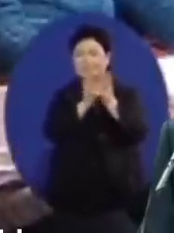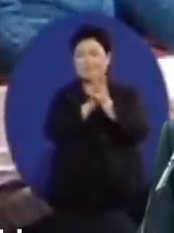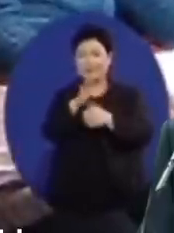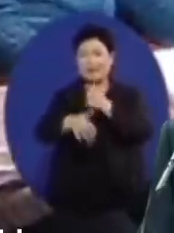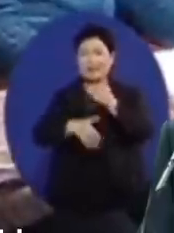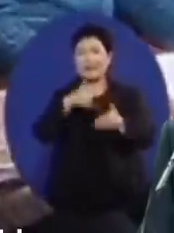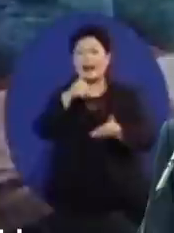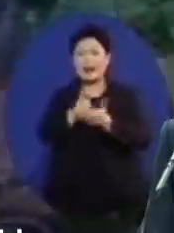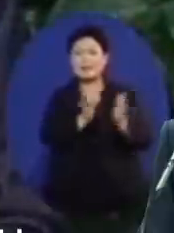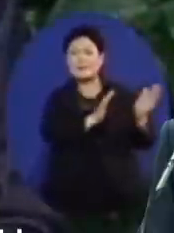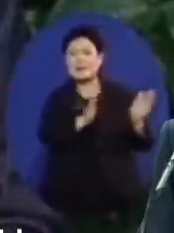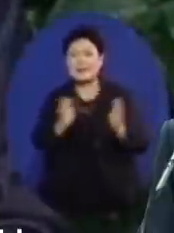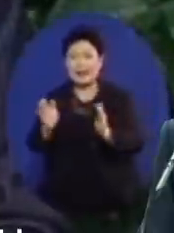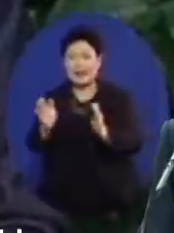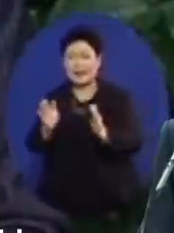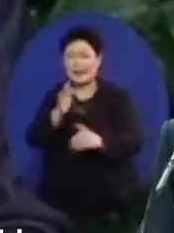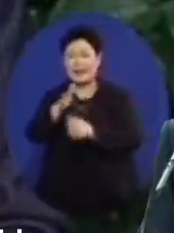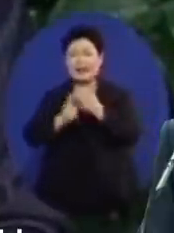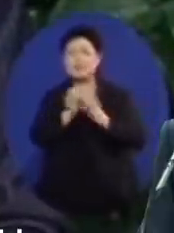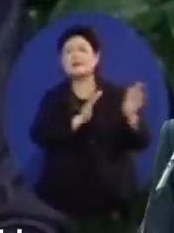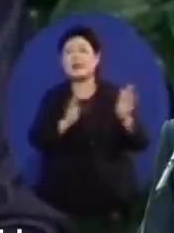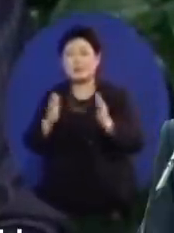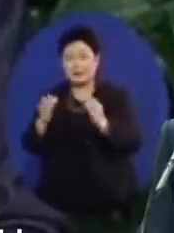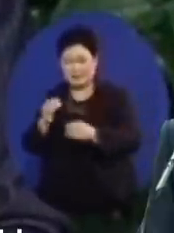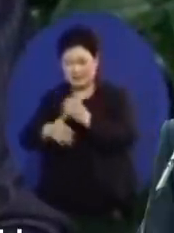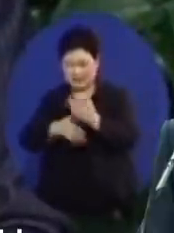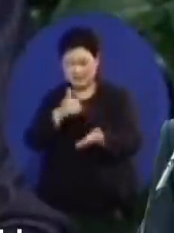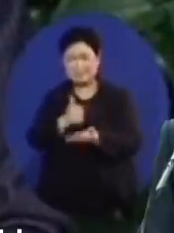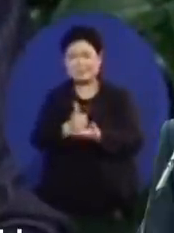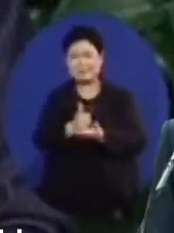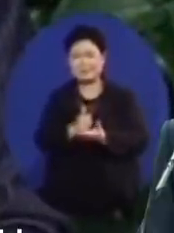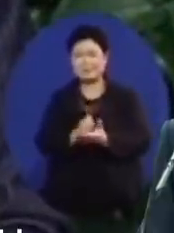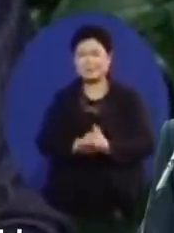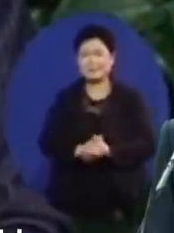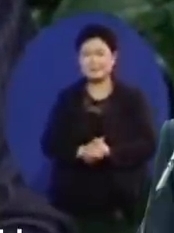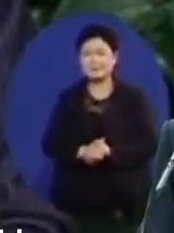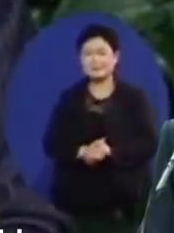하나님 이래시라. 하나님이 예비하시는 하나님인 것입니다.